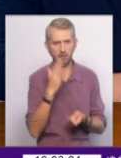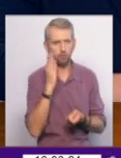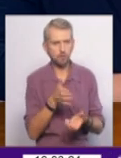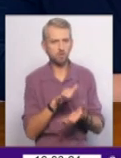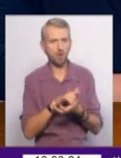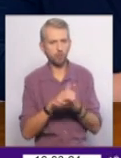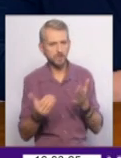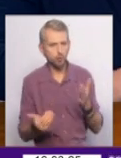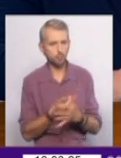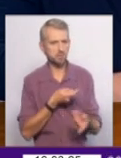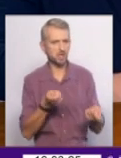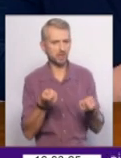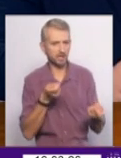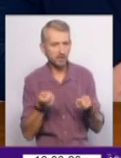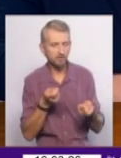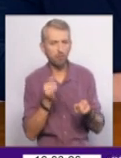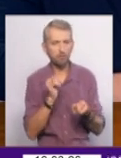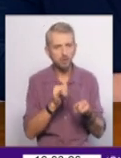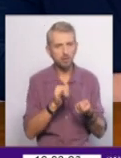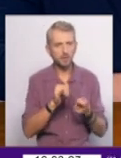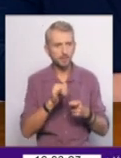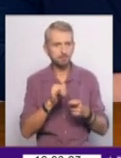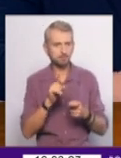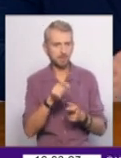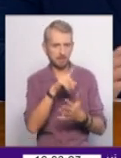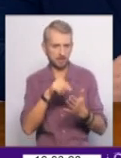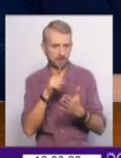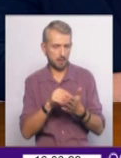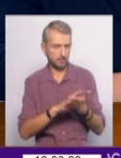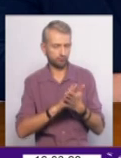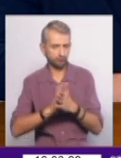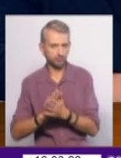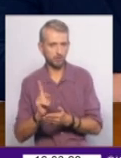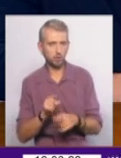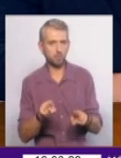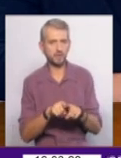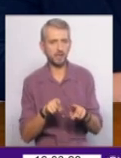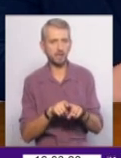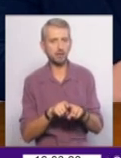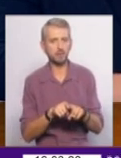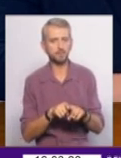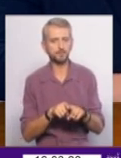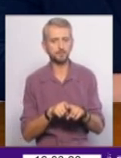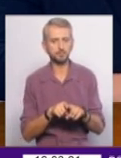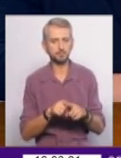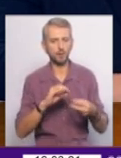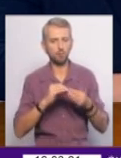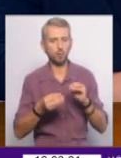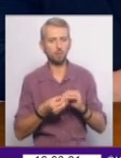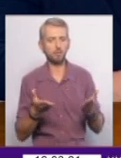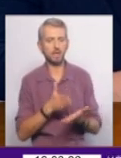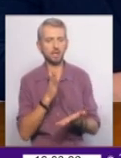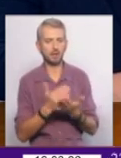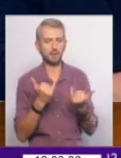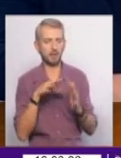знайомитися з новим керівництвом і налагоджувати ці питання для того, щоб отаких, якби, проблем, які є зараз